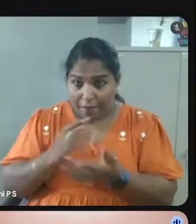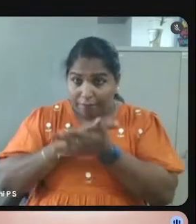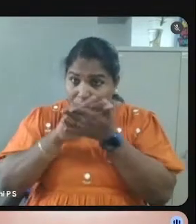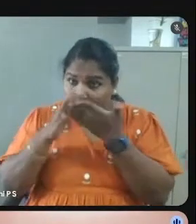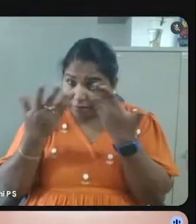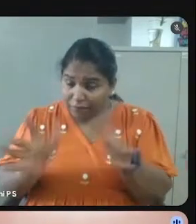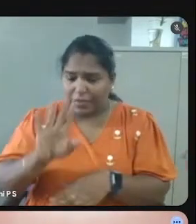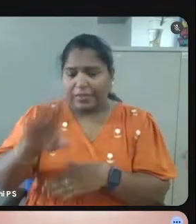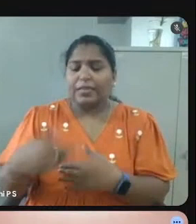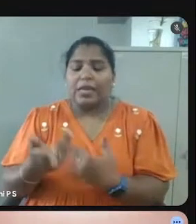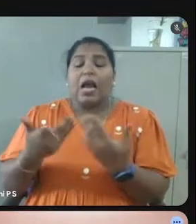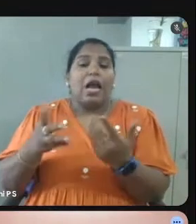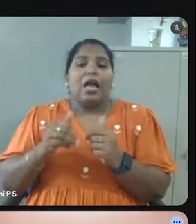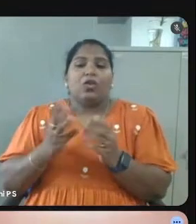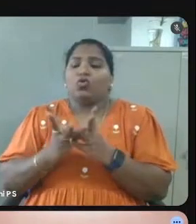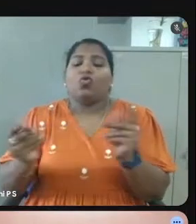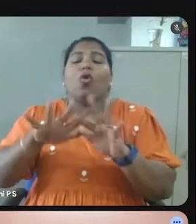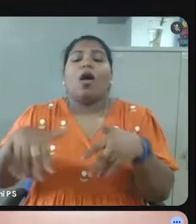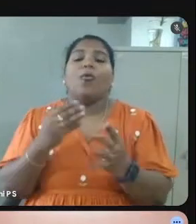അവർക്ക് എന്തായാലും പറഞ്ഞു കൊടുക്കും.